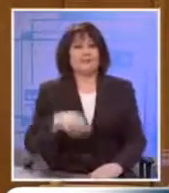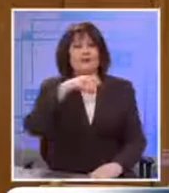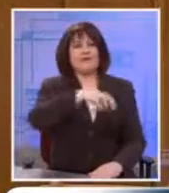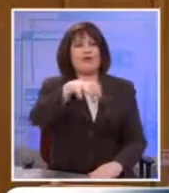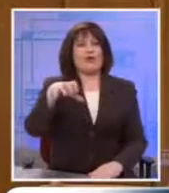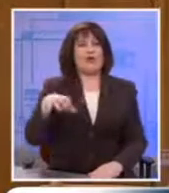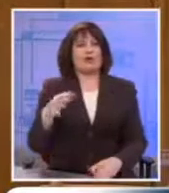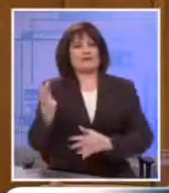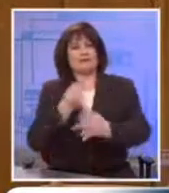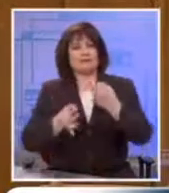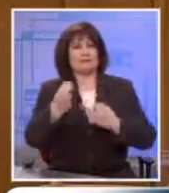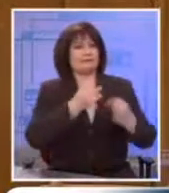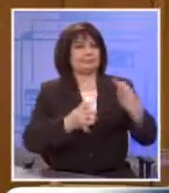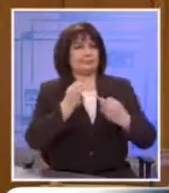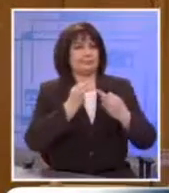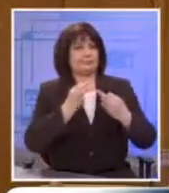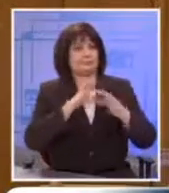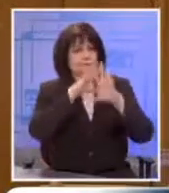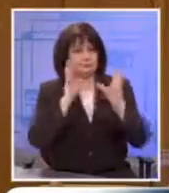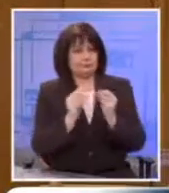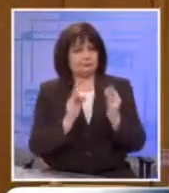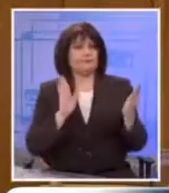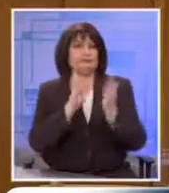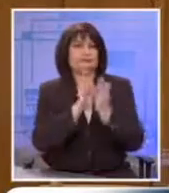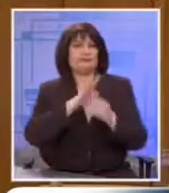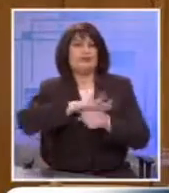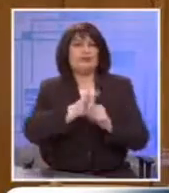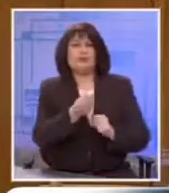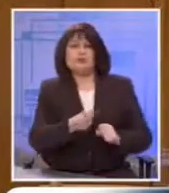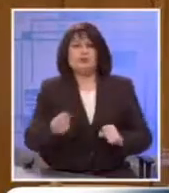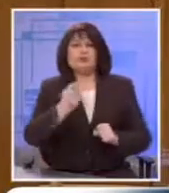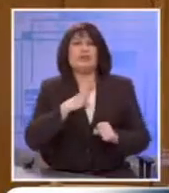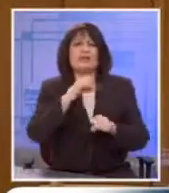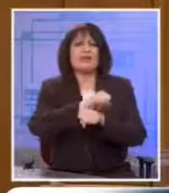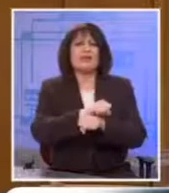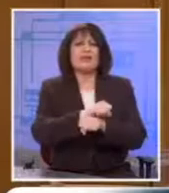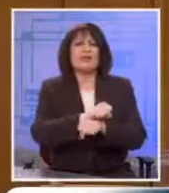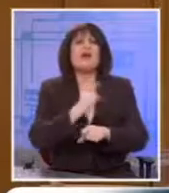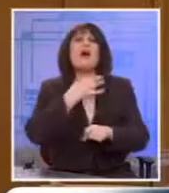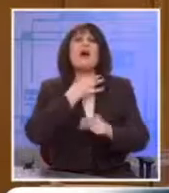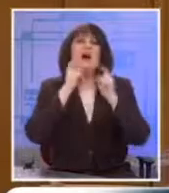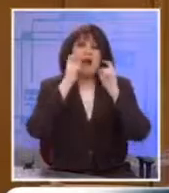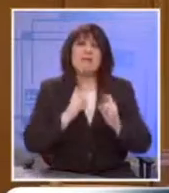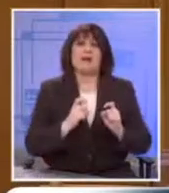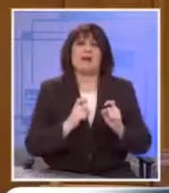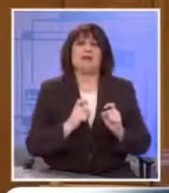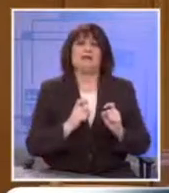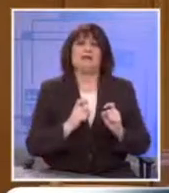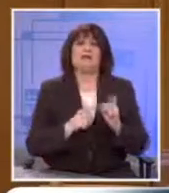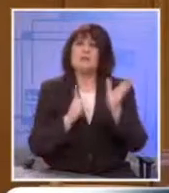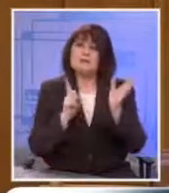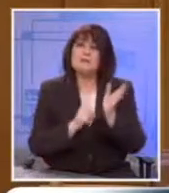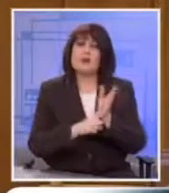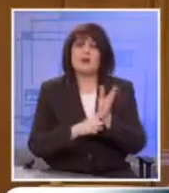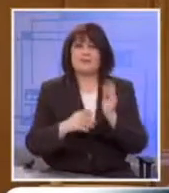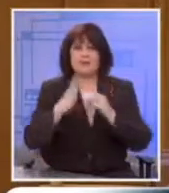φορείς, αυτή η αντιμετώπιση του υπερπληθυσμού με τους όρους που μπαίνει είναι απολύτως απαραίτητη για να στηθεί οποιαδήποτε